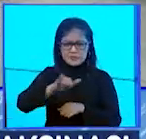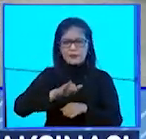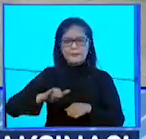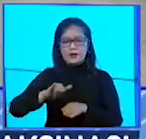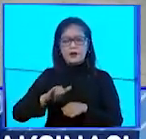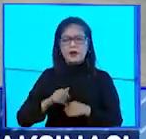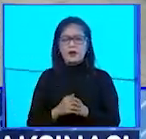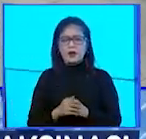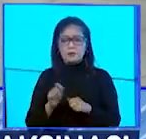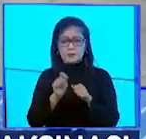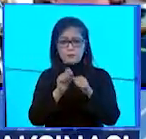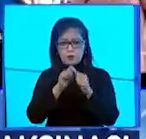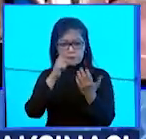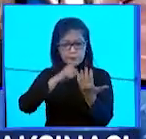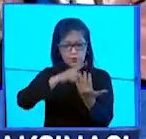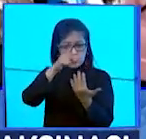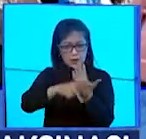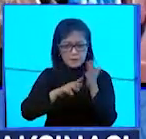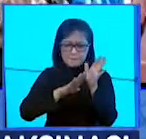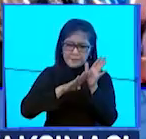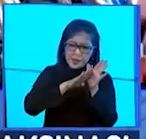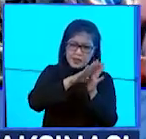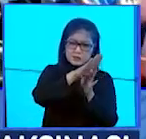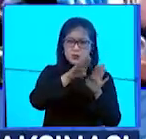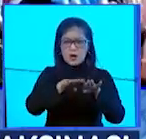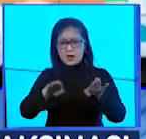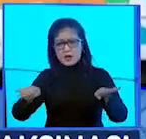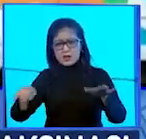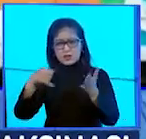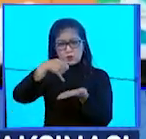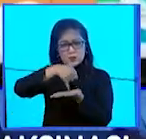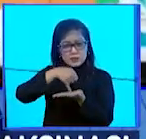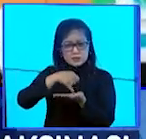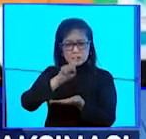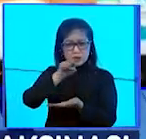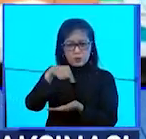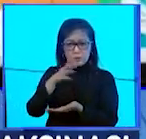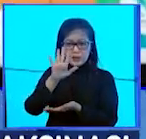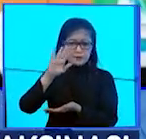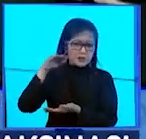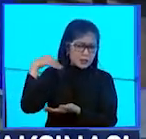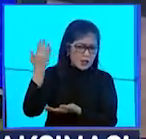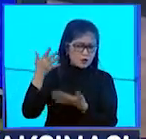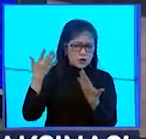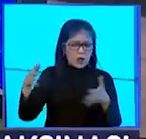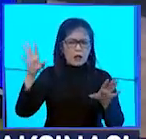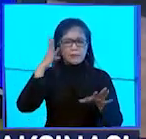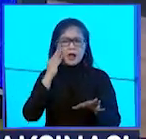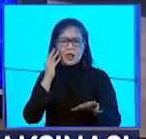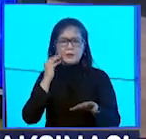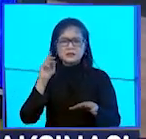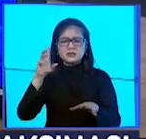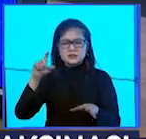membuat progress mereka supaya mereka bisa mengisi kekurangan yang mereka alami selama satu setengah tahun masa Panda Mini Hai Baik terima kasih